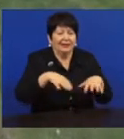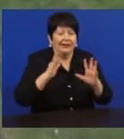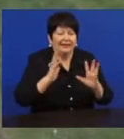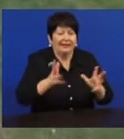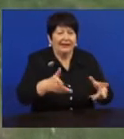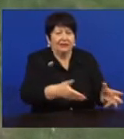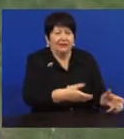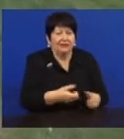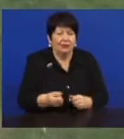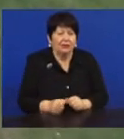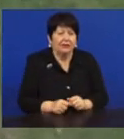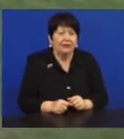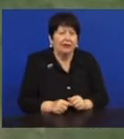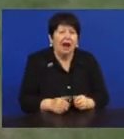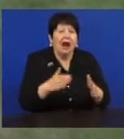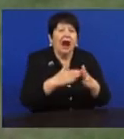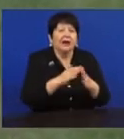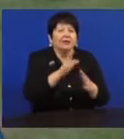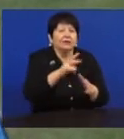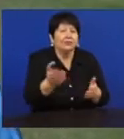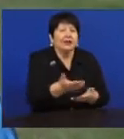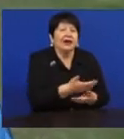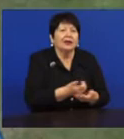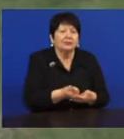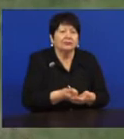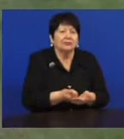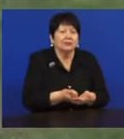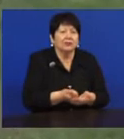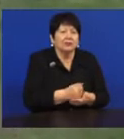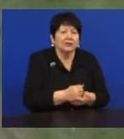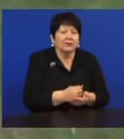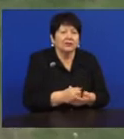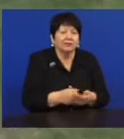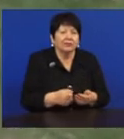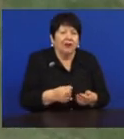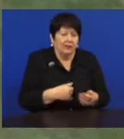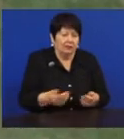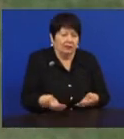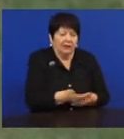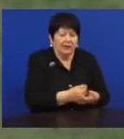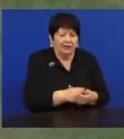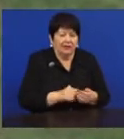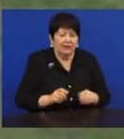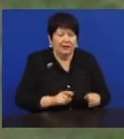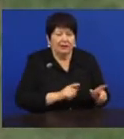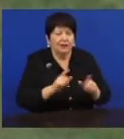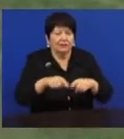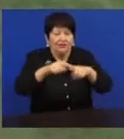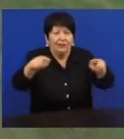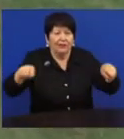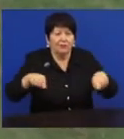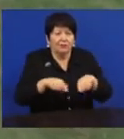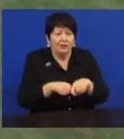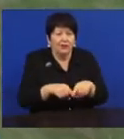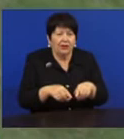tractor. Dar acasă cum colectați gunoiul? Acasă îl ducem la tomberon și de acolo el